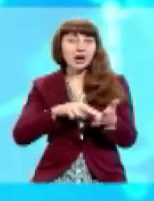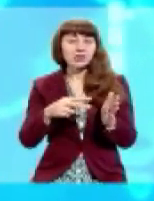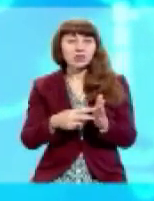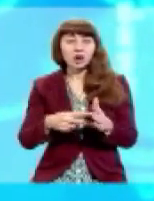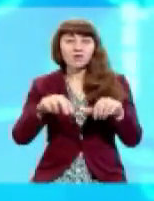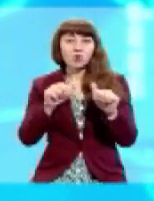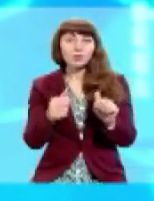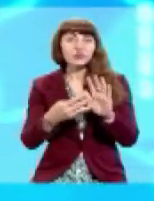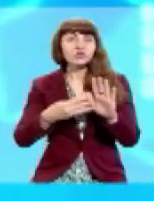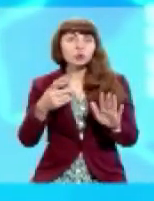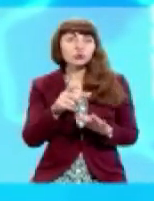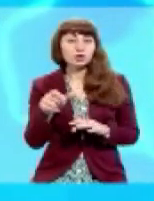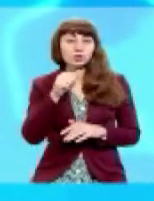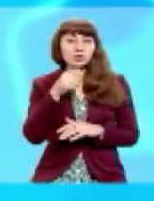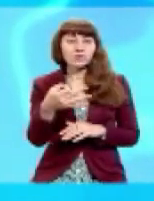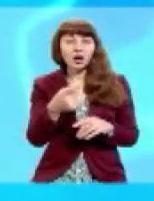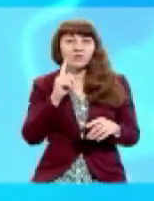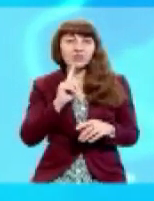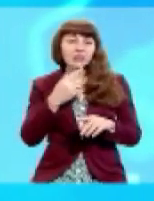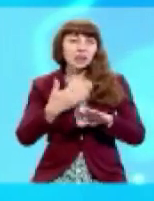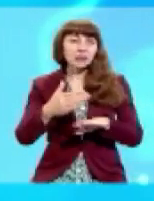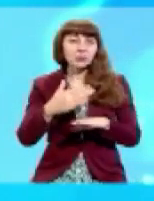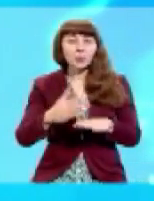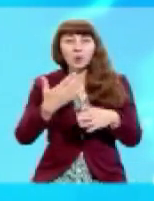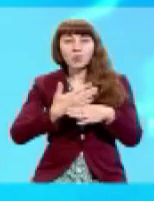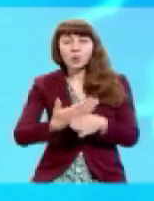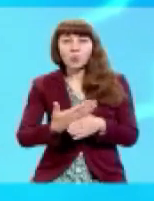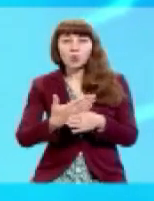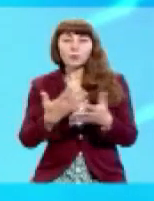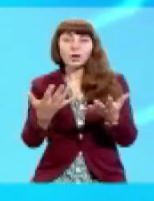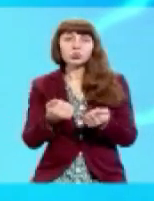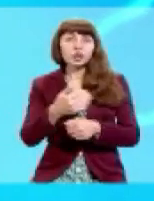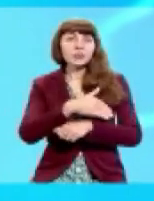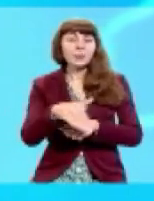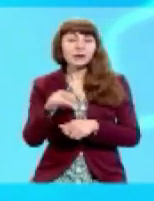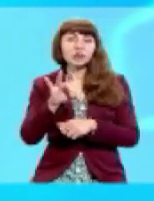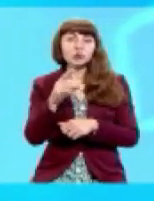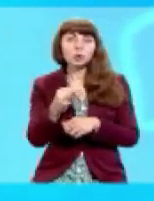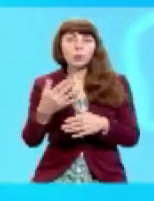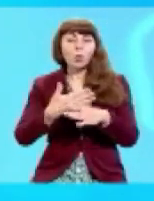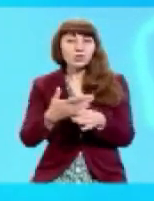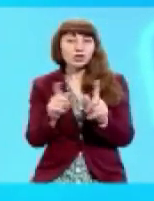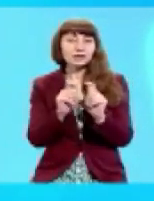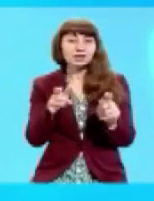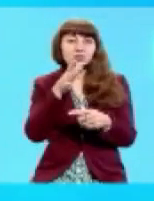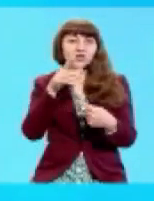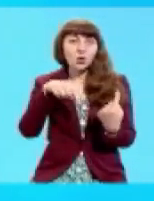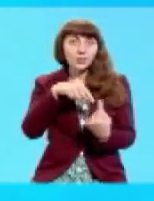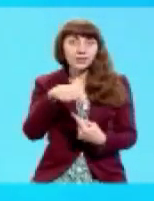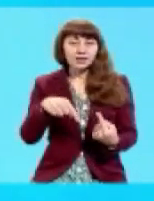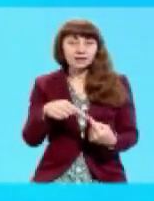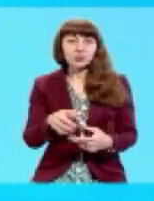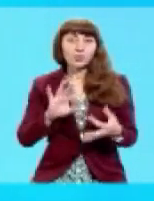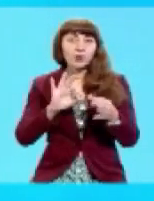900 жителей области выгодное кредитование позволит получателям адресной помощи открыть свой бизнес Подробности